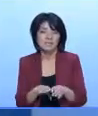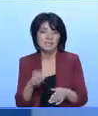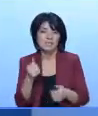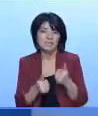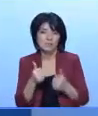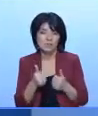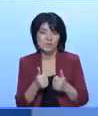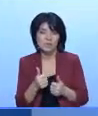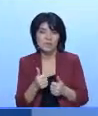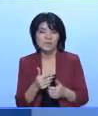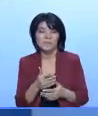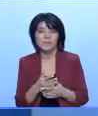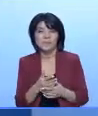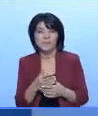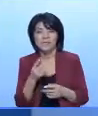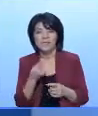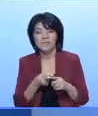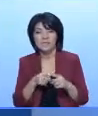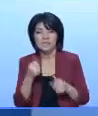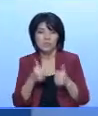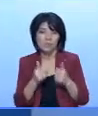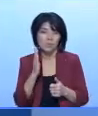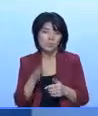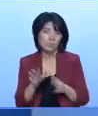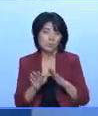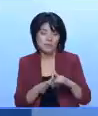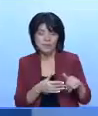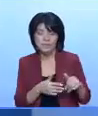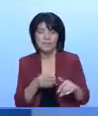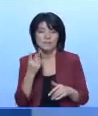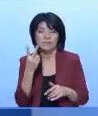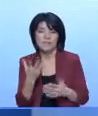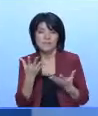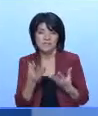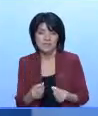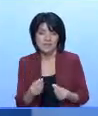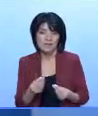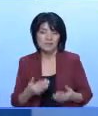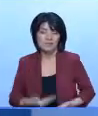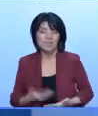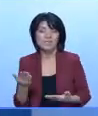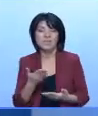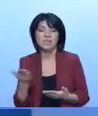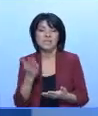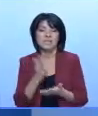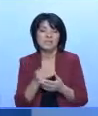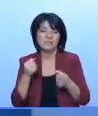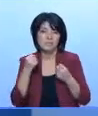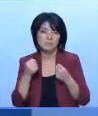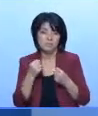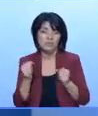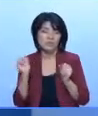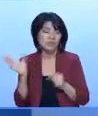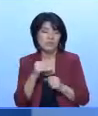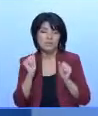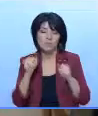Турнир 2 күнге жалғасады. Оның ашылуына газет ардагерлері мен журналистері, өңірдегі спорт саласының майталмандары мен қадірлі қонақтар қатысты.